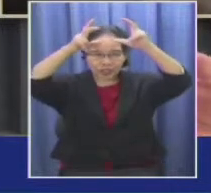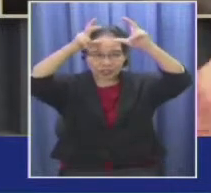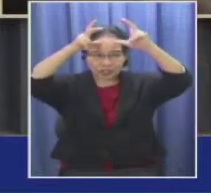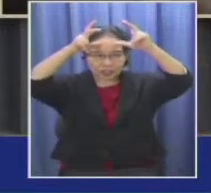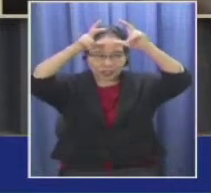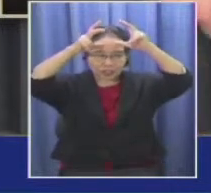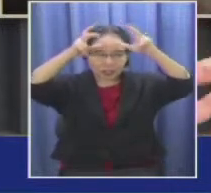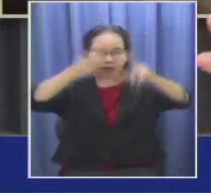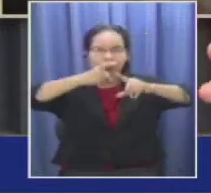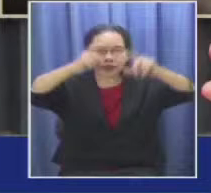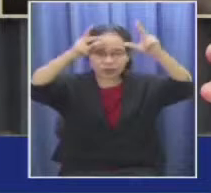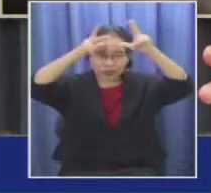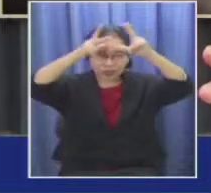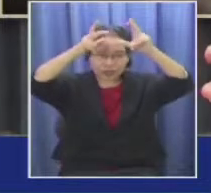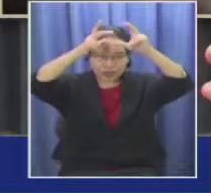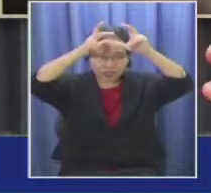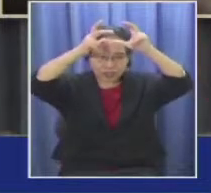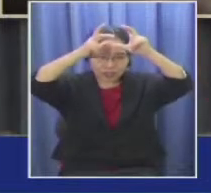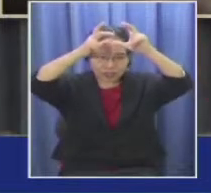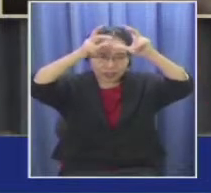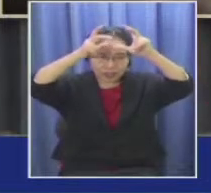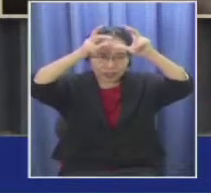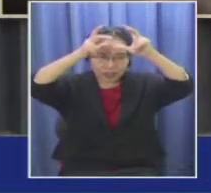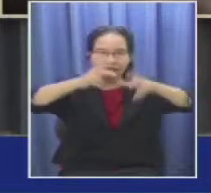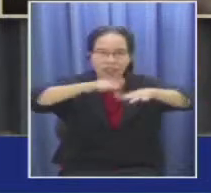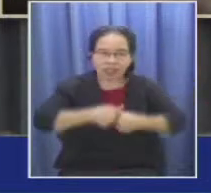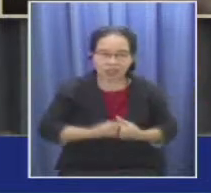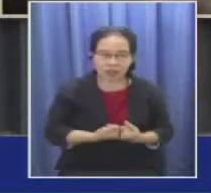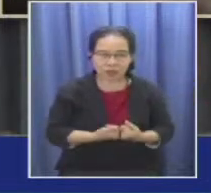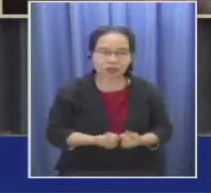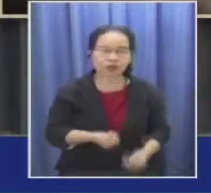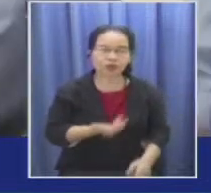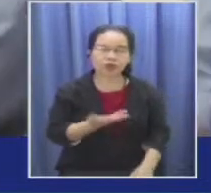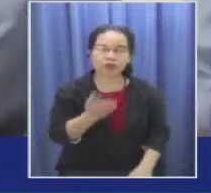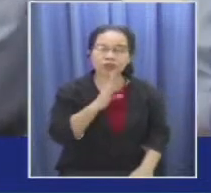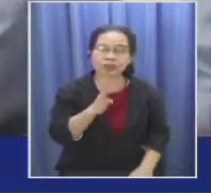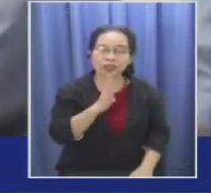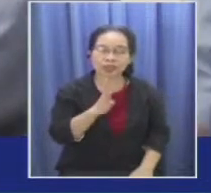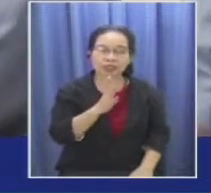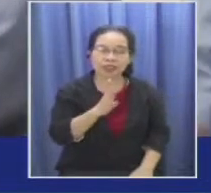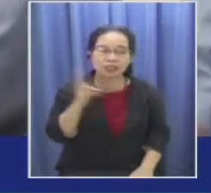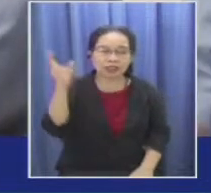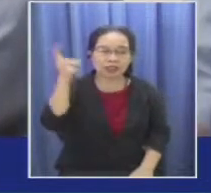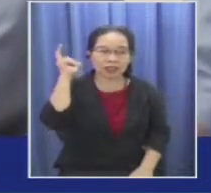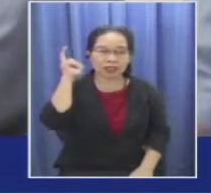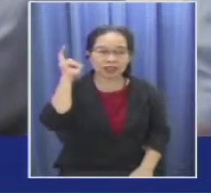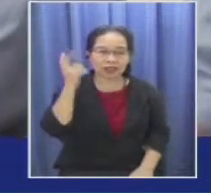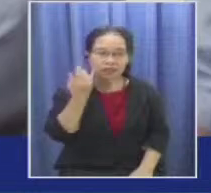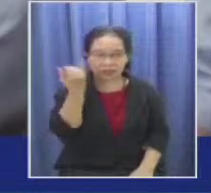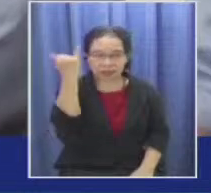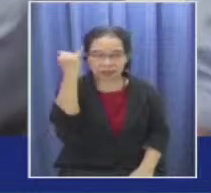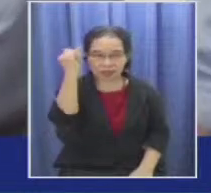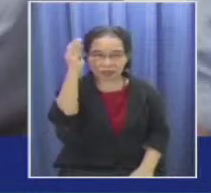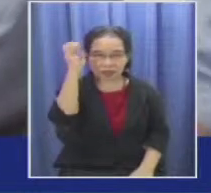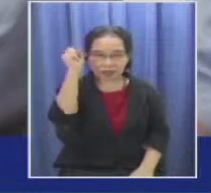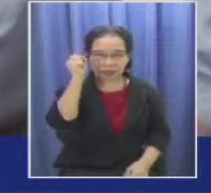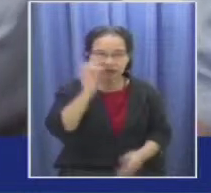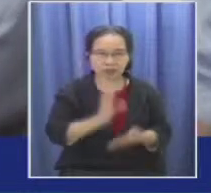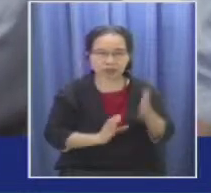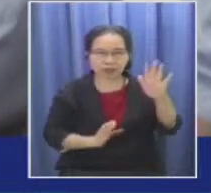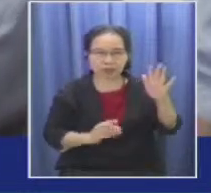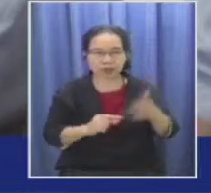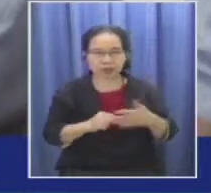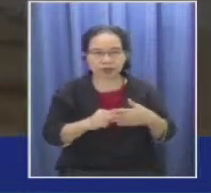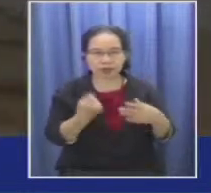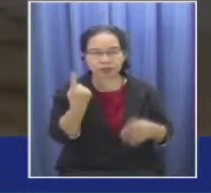kasa ane wo say ane o na asam ne ya dabi eye dabi so wo say ane ene wo kasa